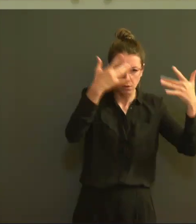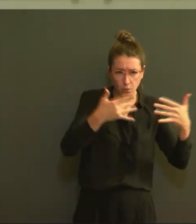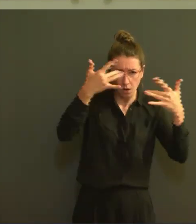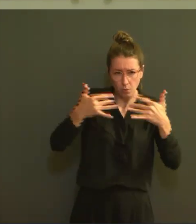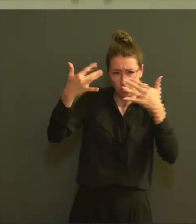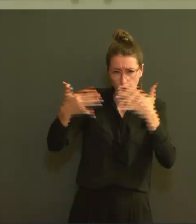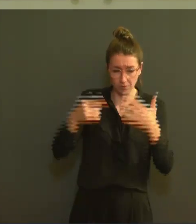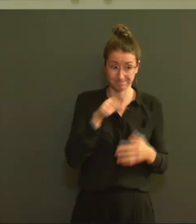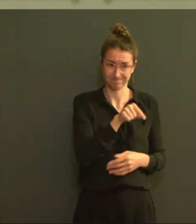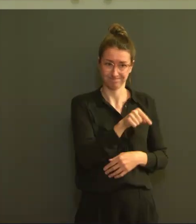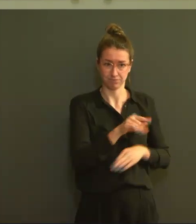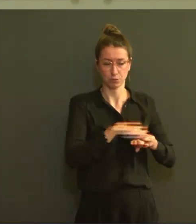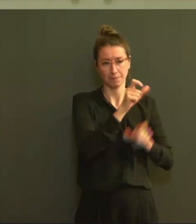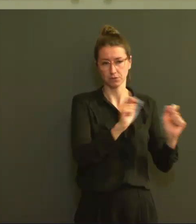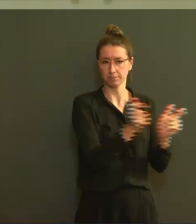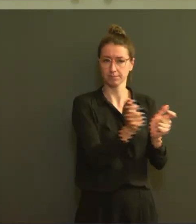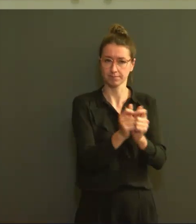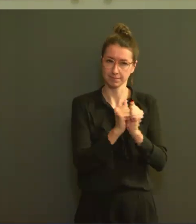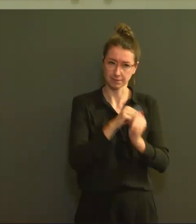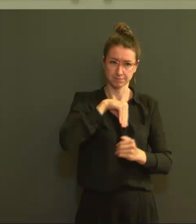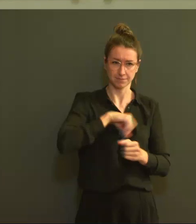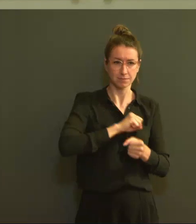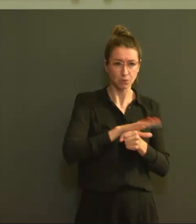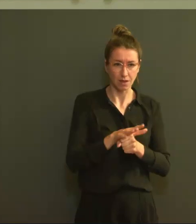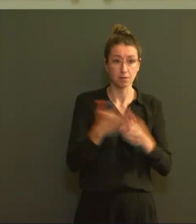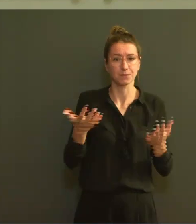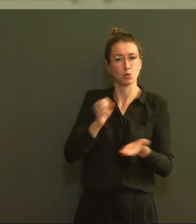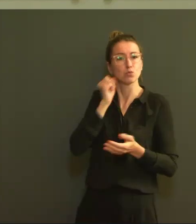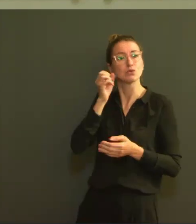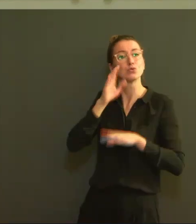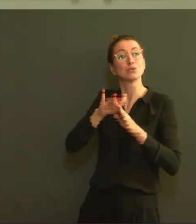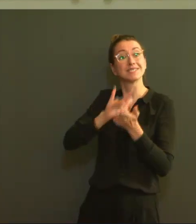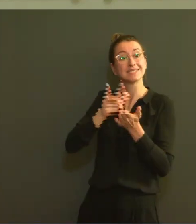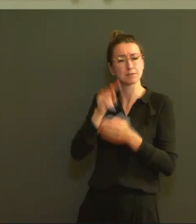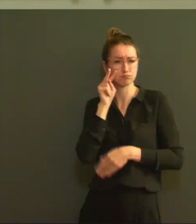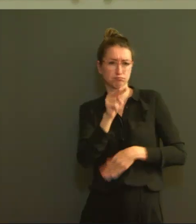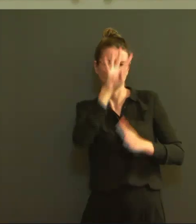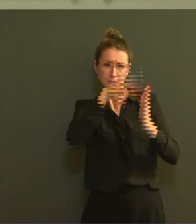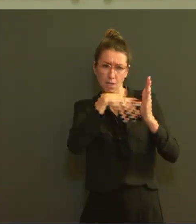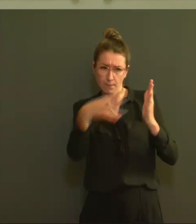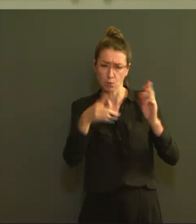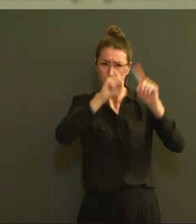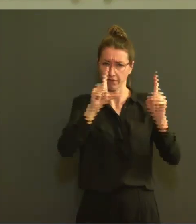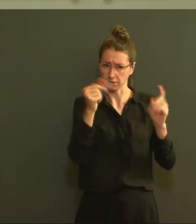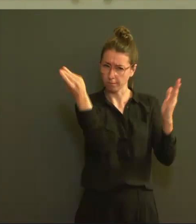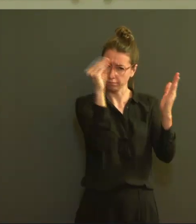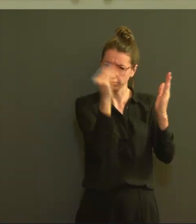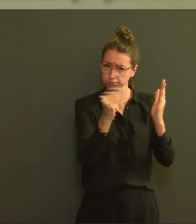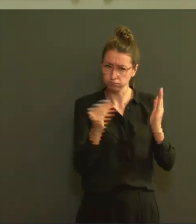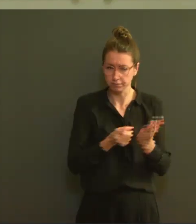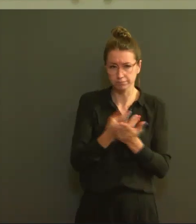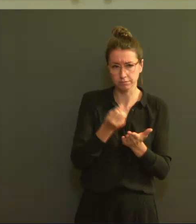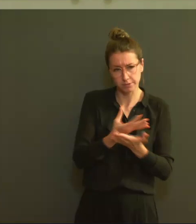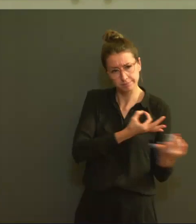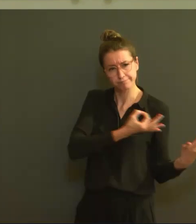dans le bulletin journalier publié sur le site de Sciensano. Et vous voyez qu'il peut varier ici en fonction des